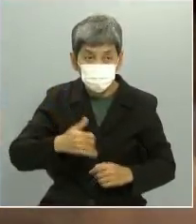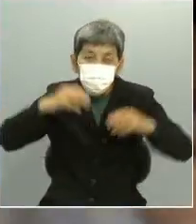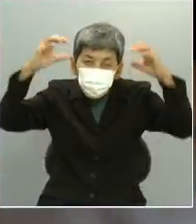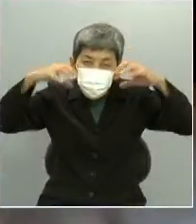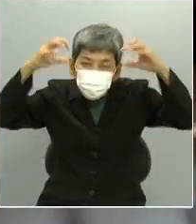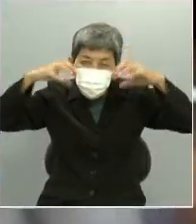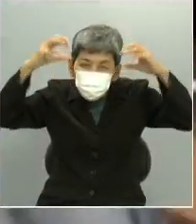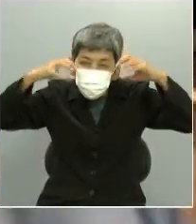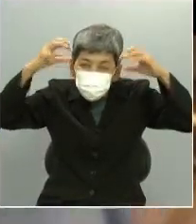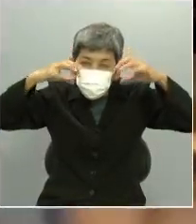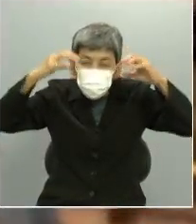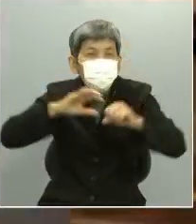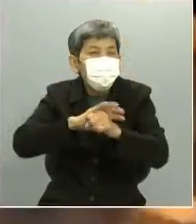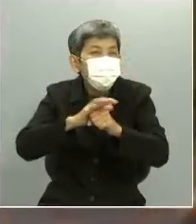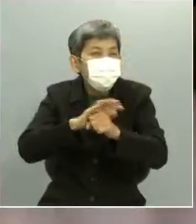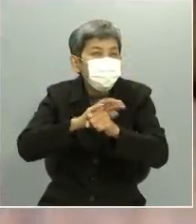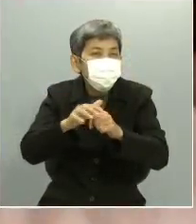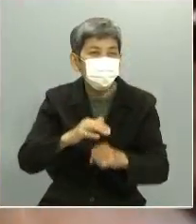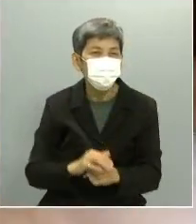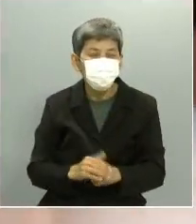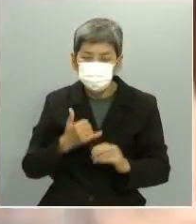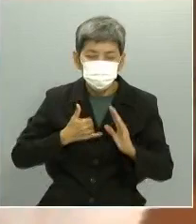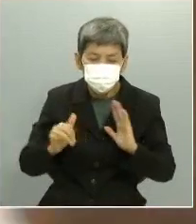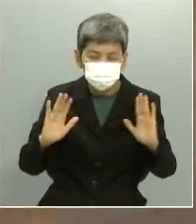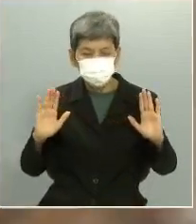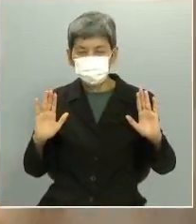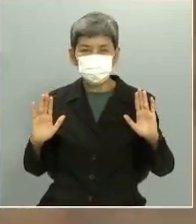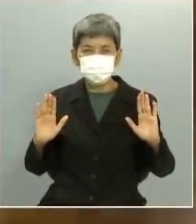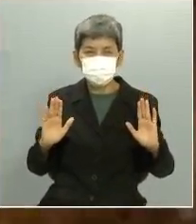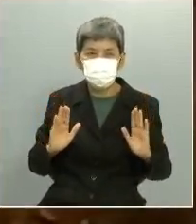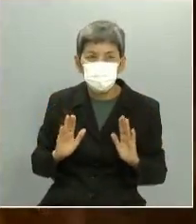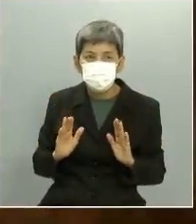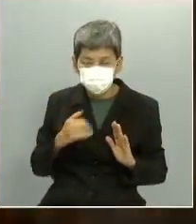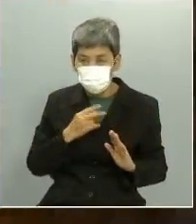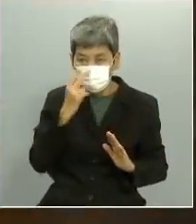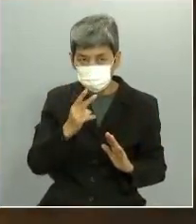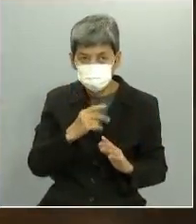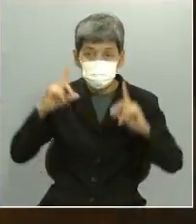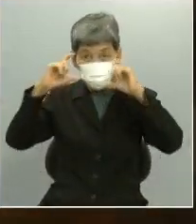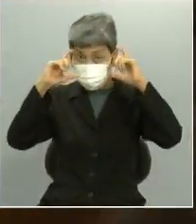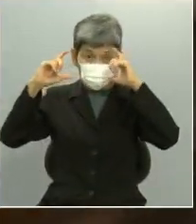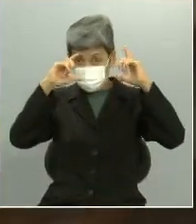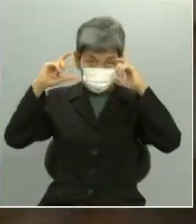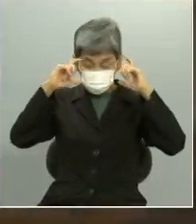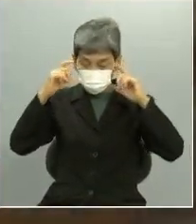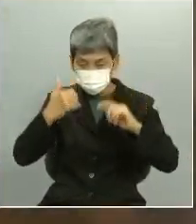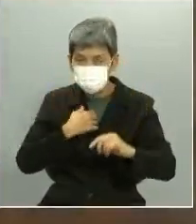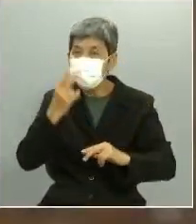ค่ะ คุณชัชชาติเหมือนก็ไม่อยากเข้าไปเดี๋ยวจะเสียสมาธิเพราะคนมาแห่พอเริ่มเห็นพวกมาถ่ายรูปเดี๋ยว